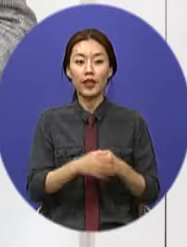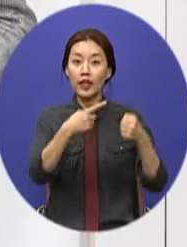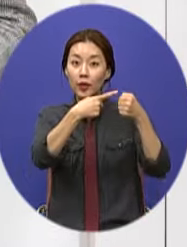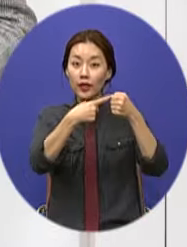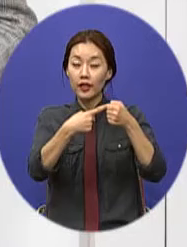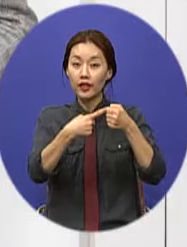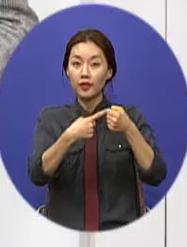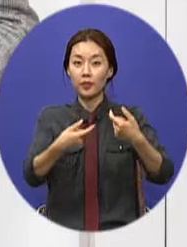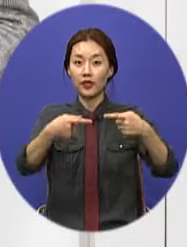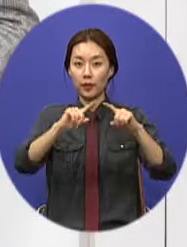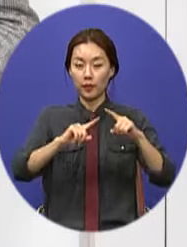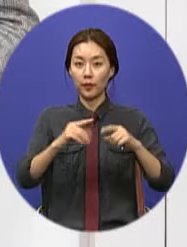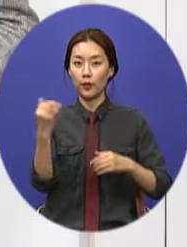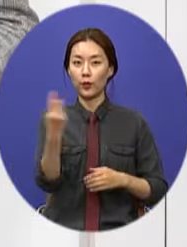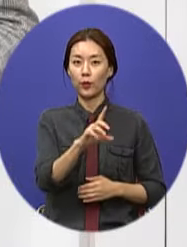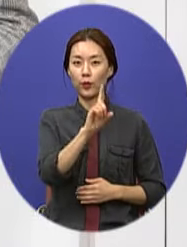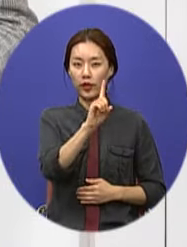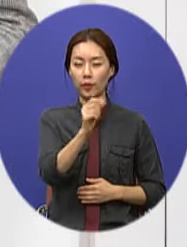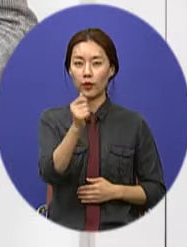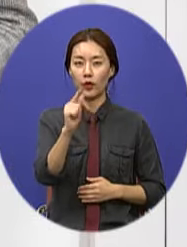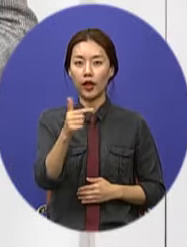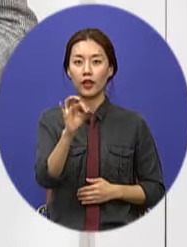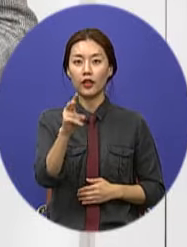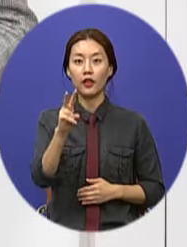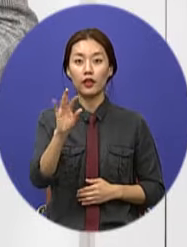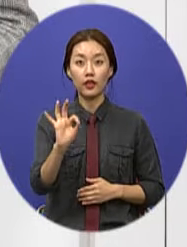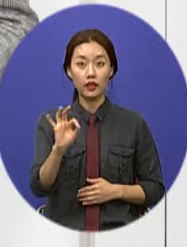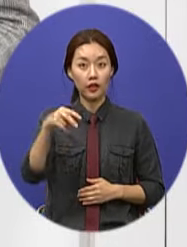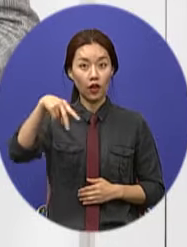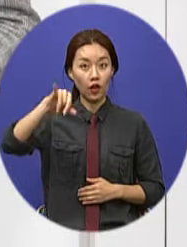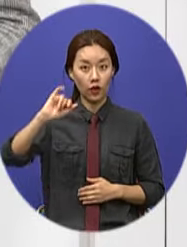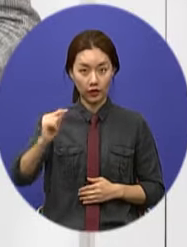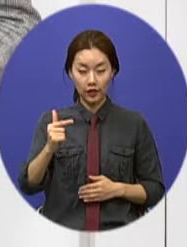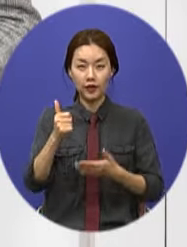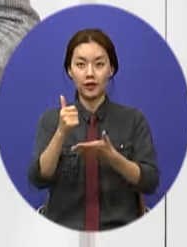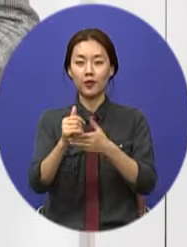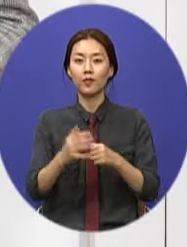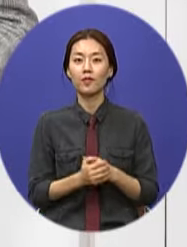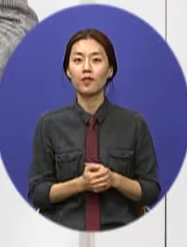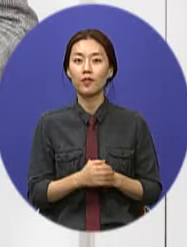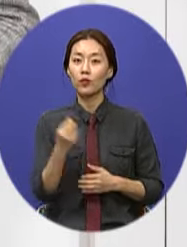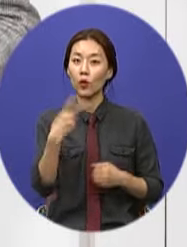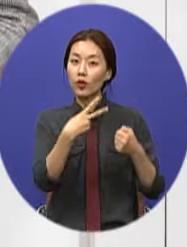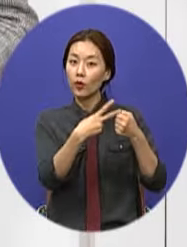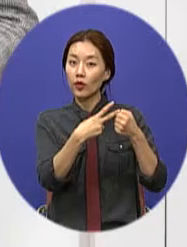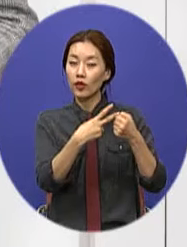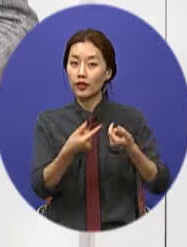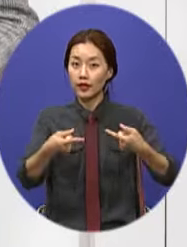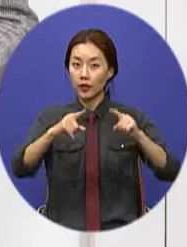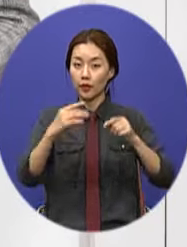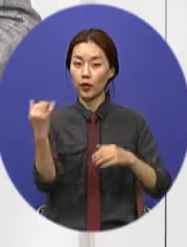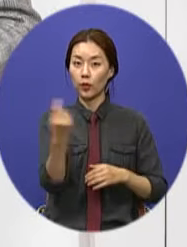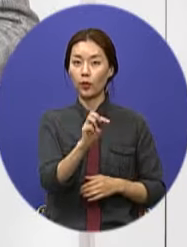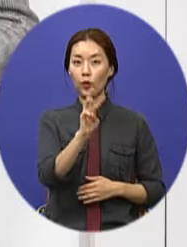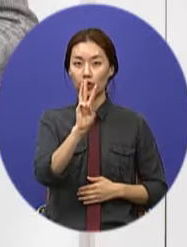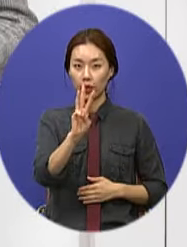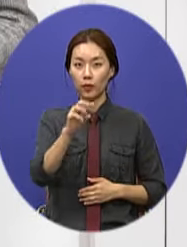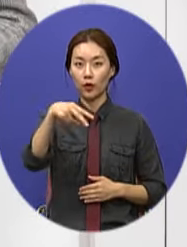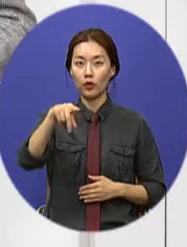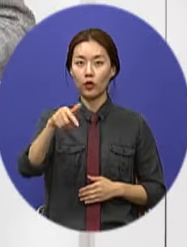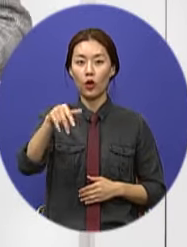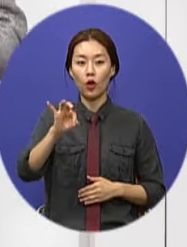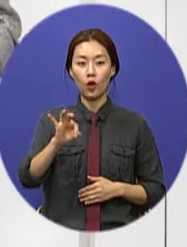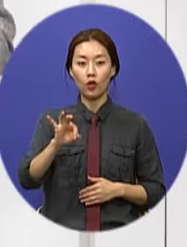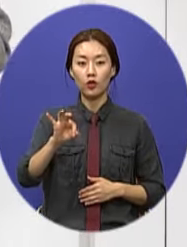1위는요. 참가번호 1번 한영신 네, 님이고요. 자. 자, 2위는 참고번호 3번